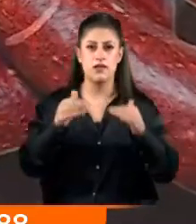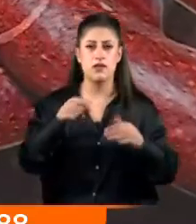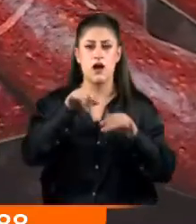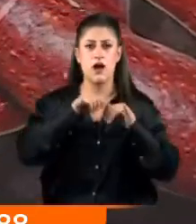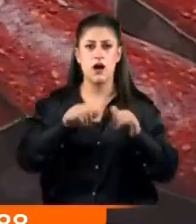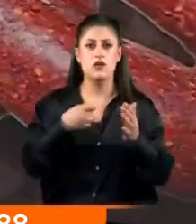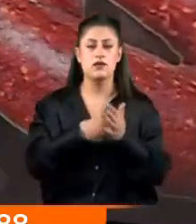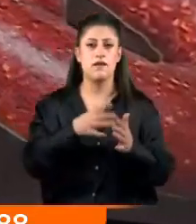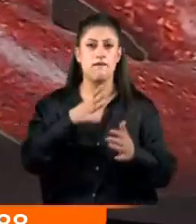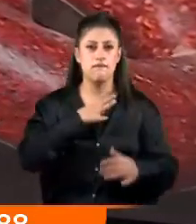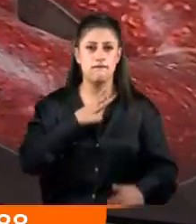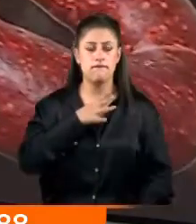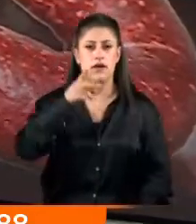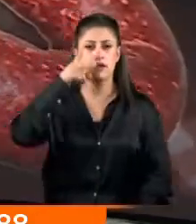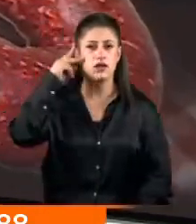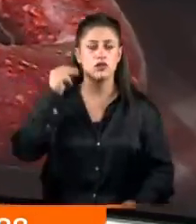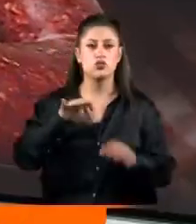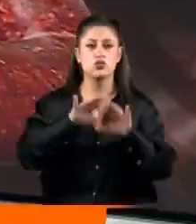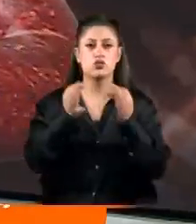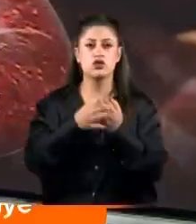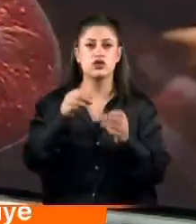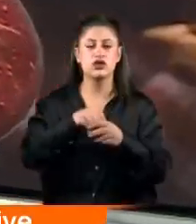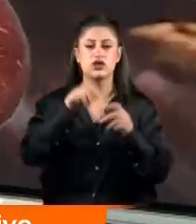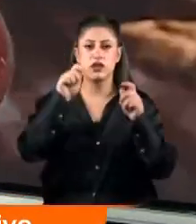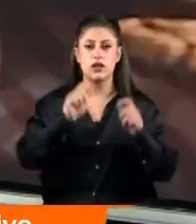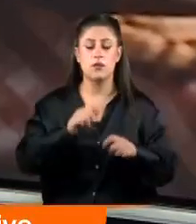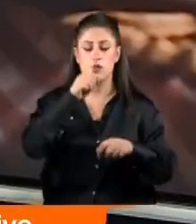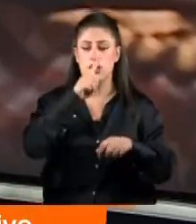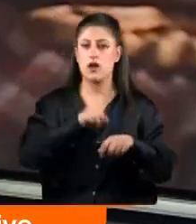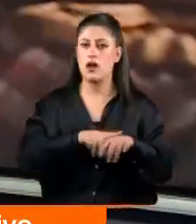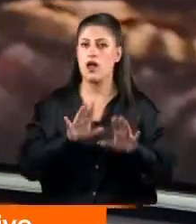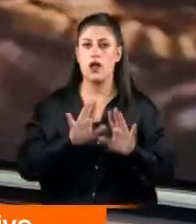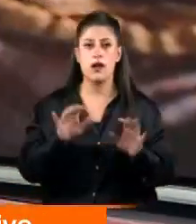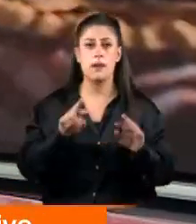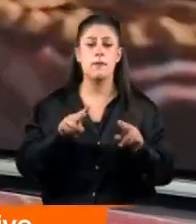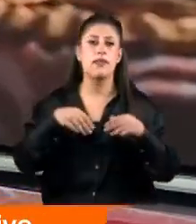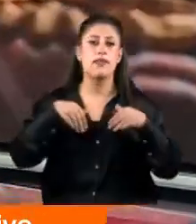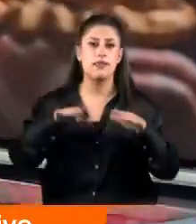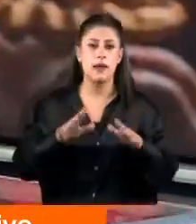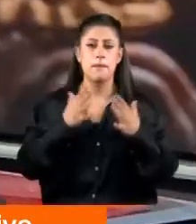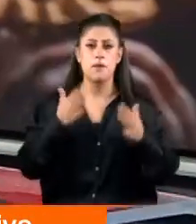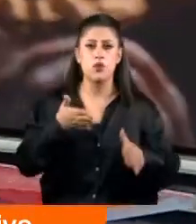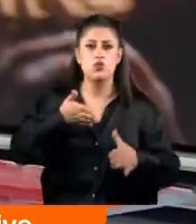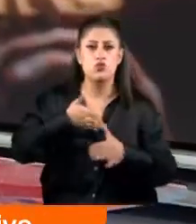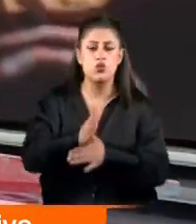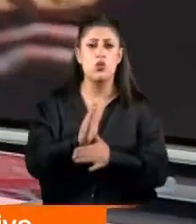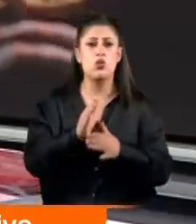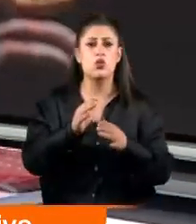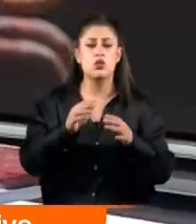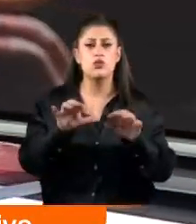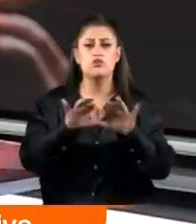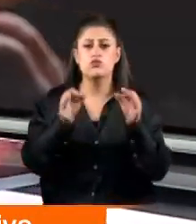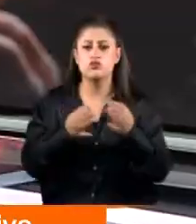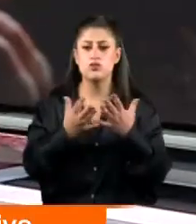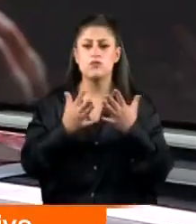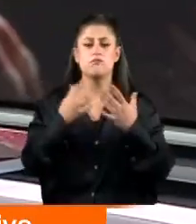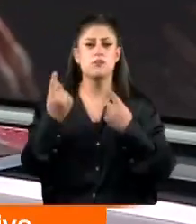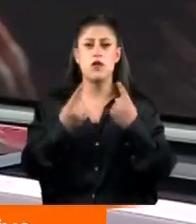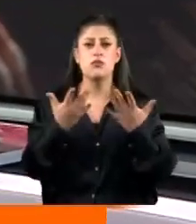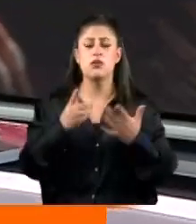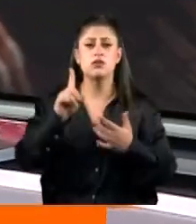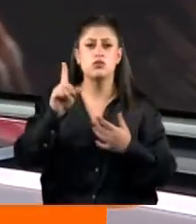bulunuyor. Sahtekarların sucukların içinde kullandıkları ise inanılır gibi değil. Peki doğru ürünü nasıl ayırt edeceğiz?